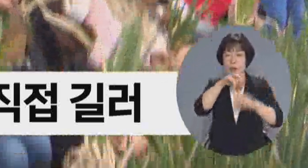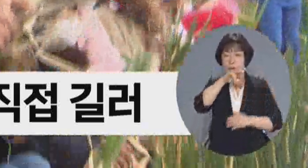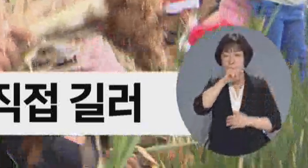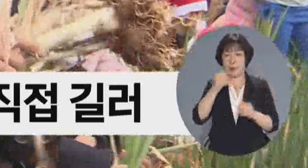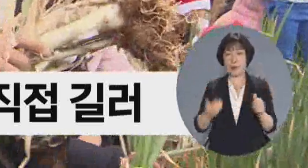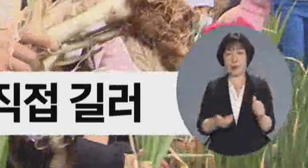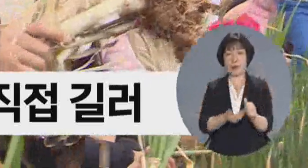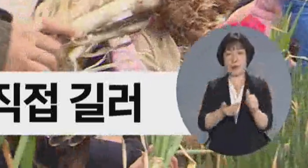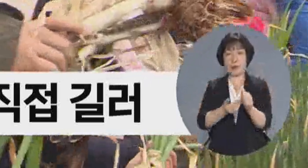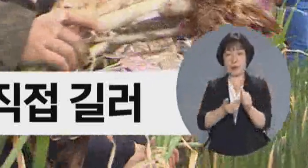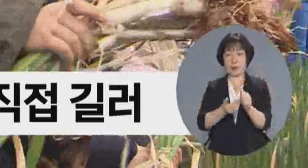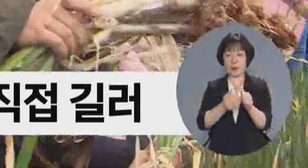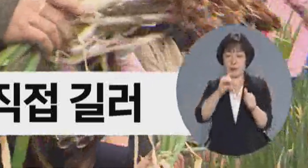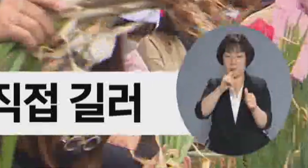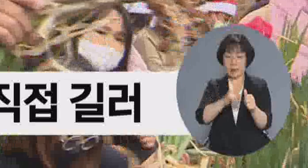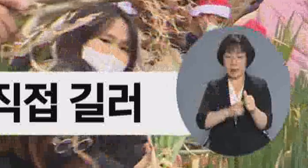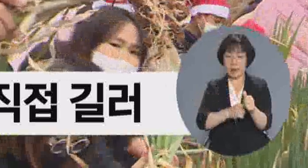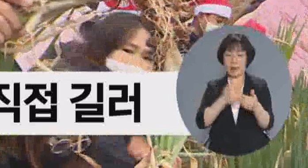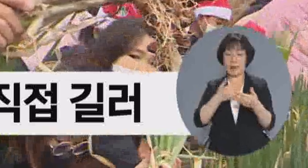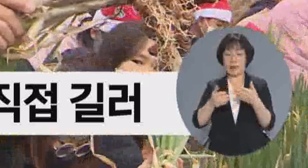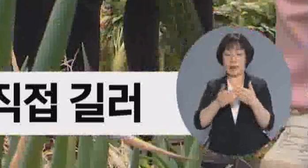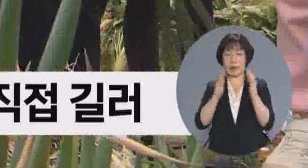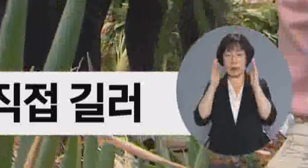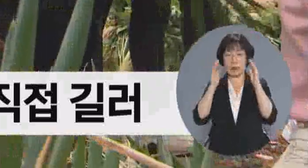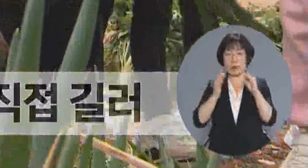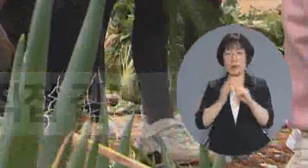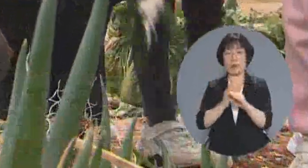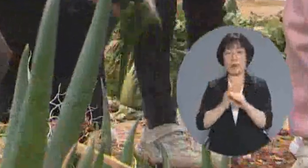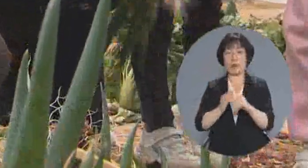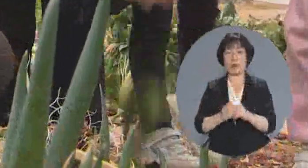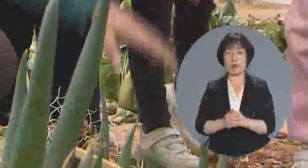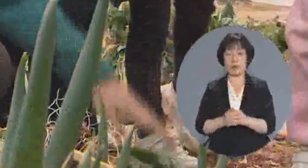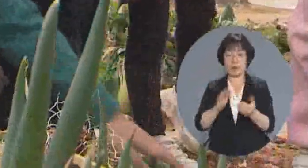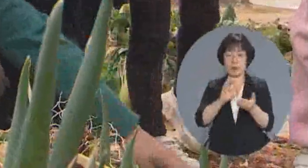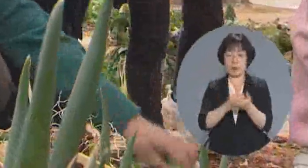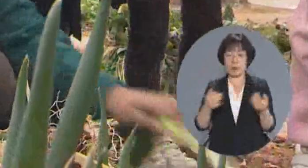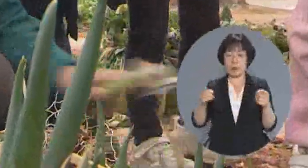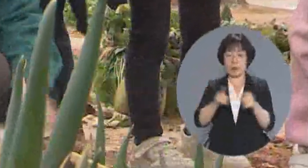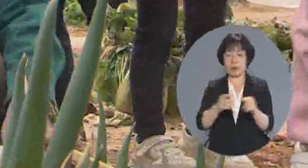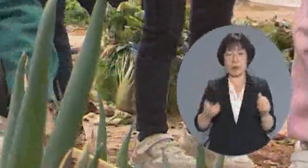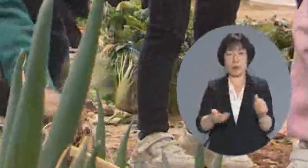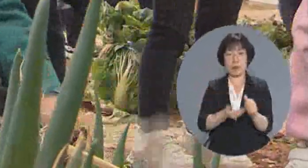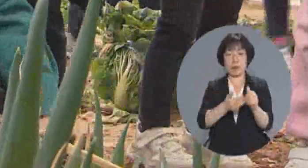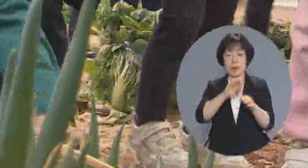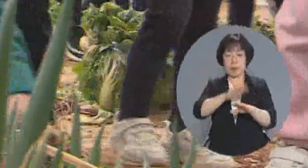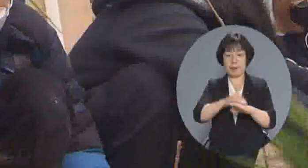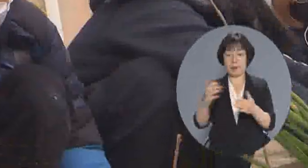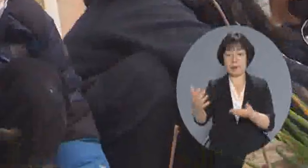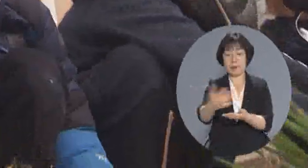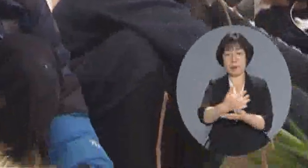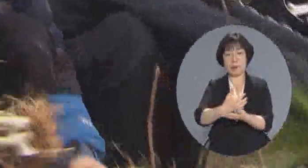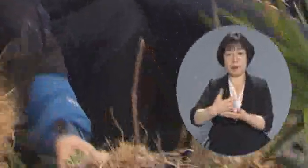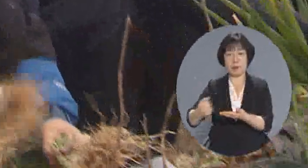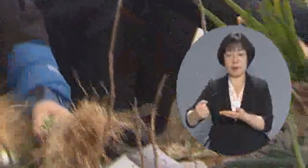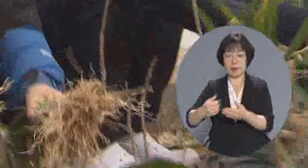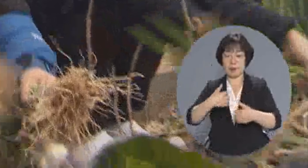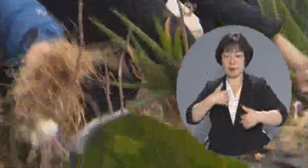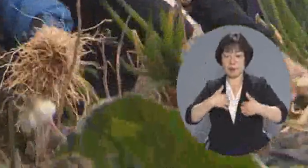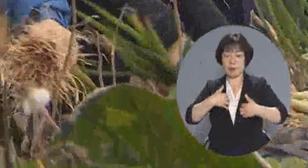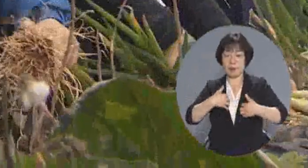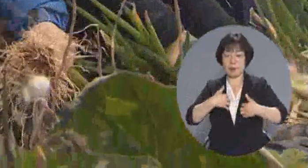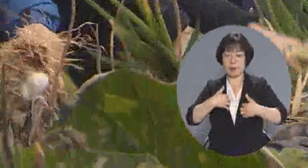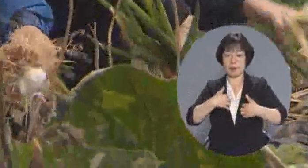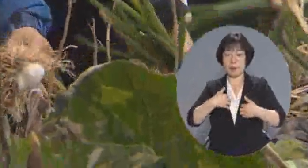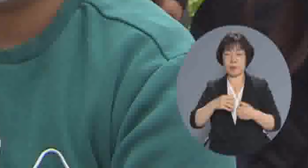기르며 생태 체험학습을 하는 겁니다. 친구들과 함께 기른 농산물을 수확한 학생들은 즐거움과